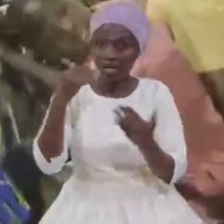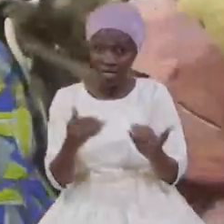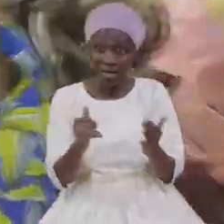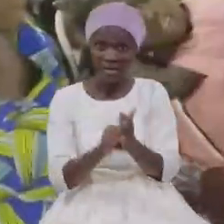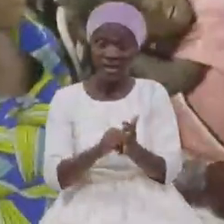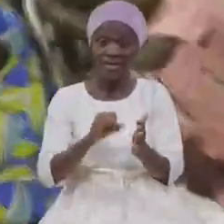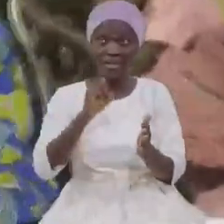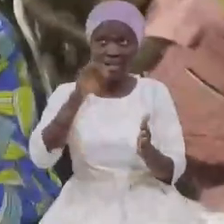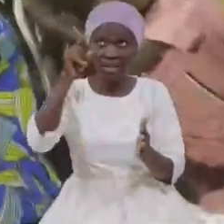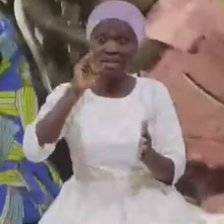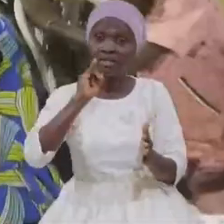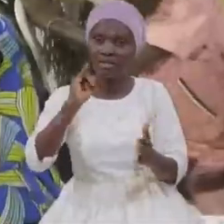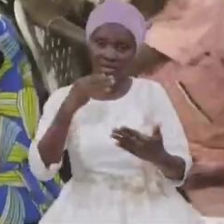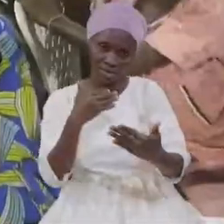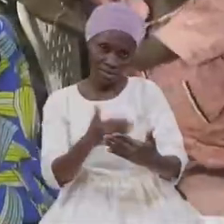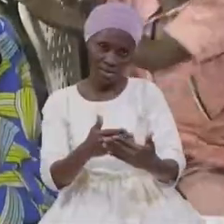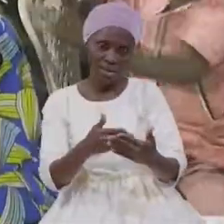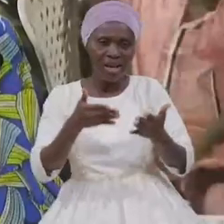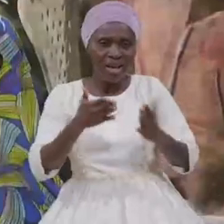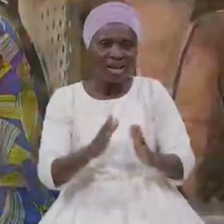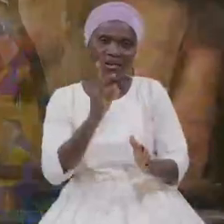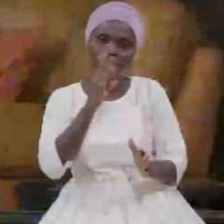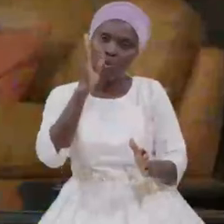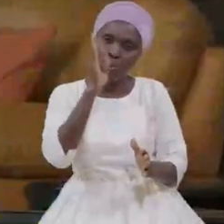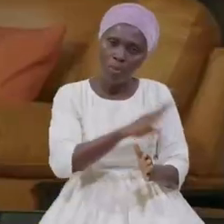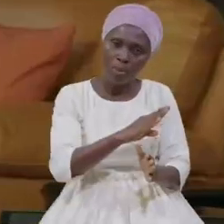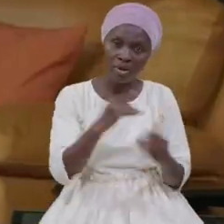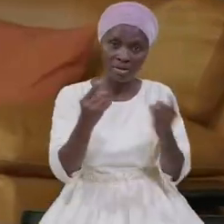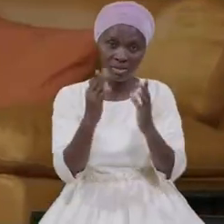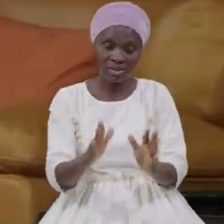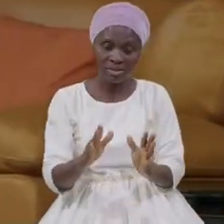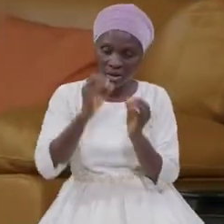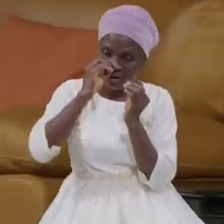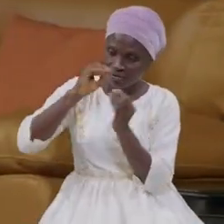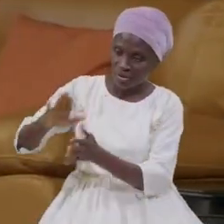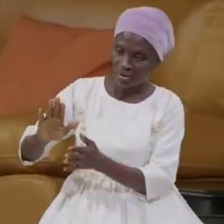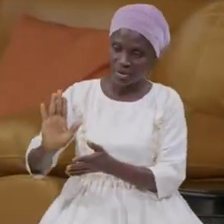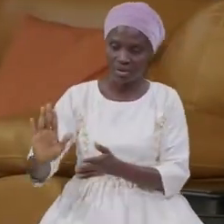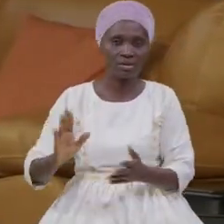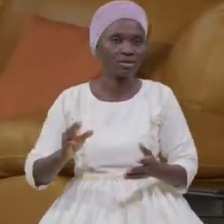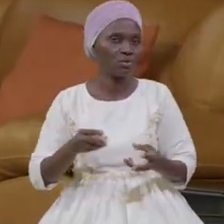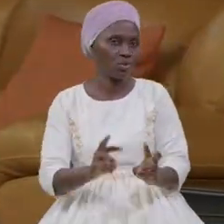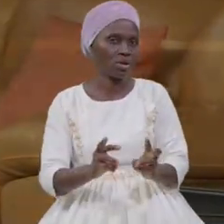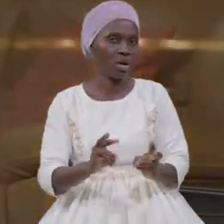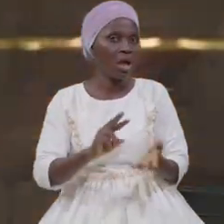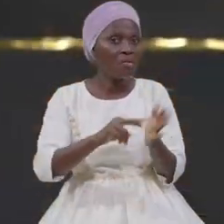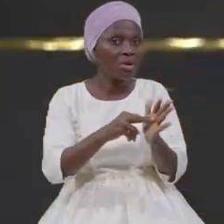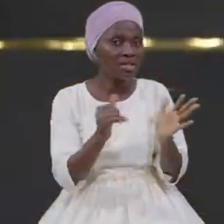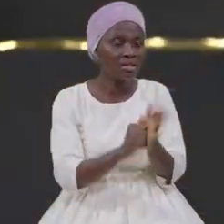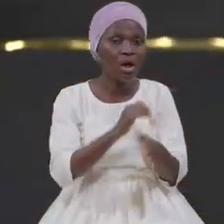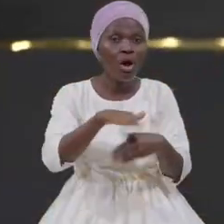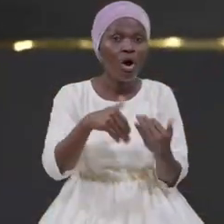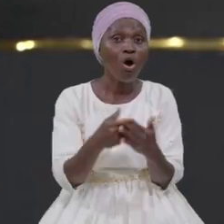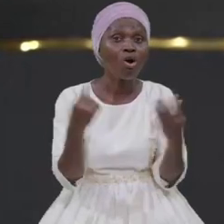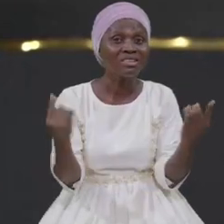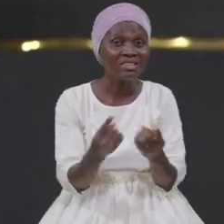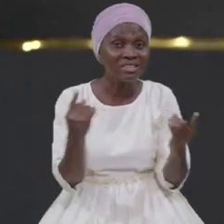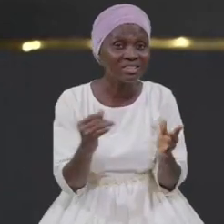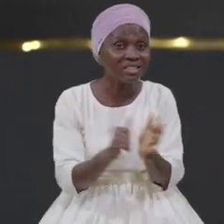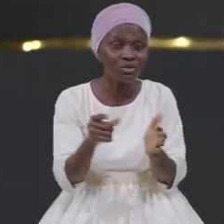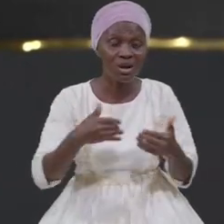Que le méchant abandonne sa voie, c'est-à-dire toutes les choses que tu as faites pour offenser Dieu, que